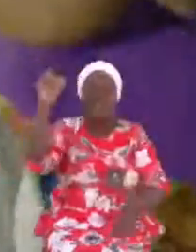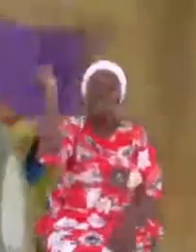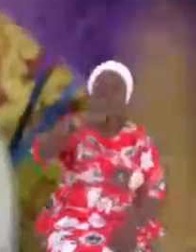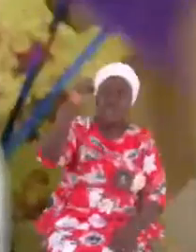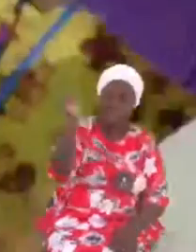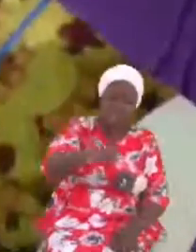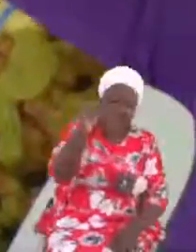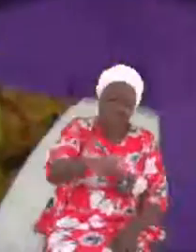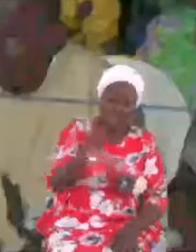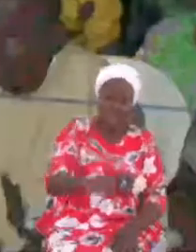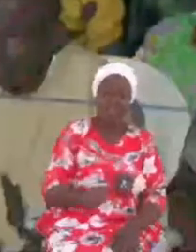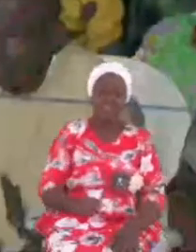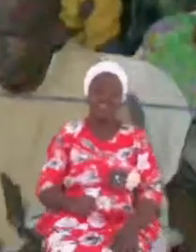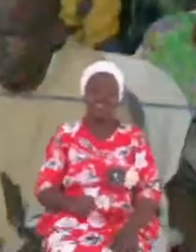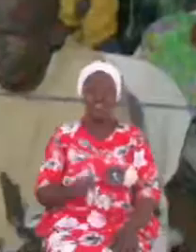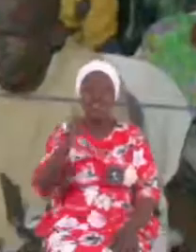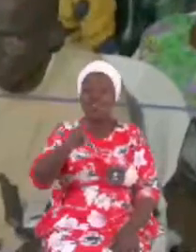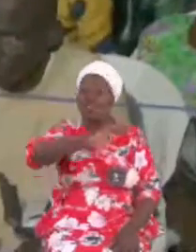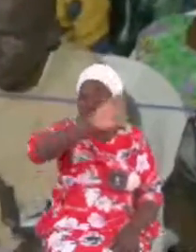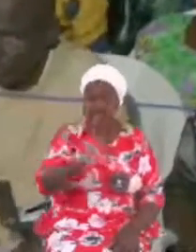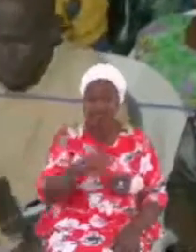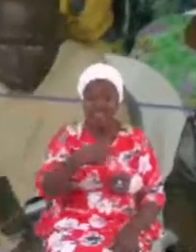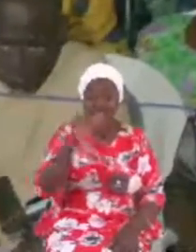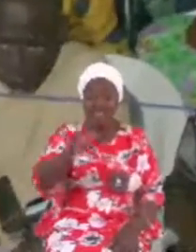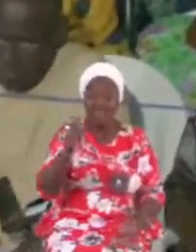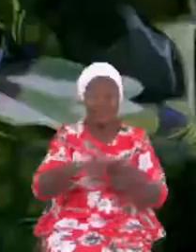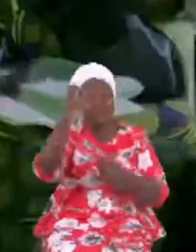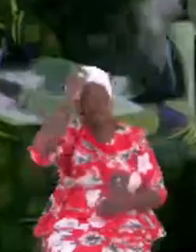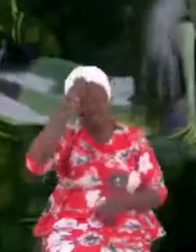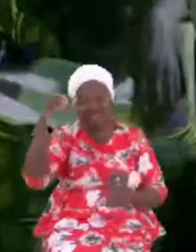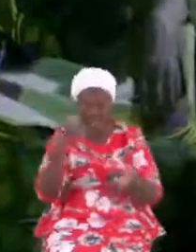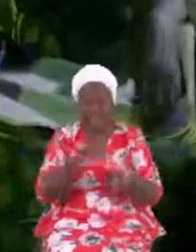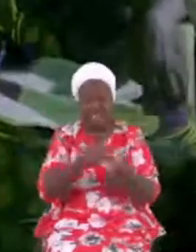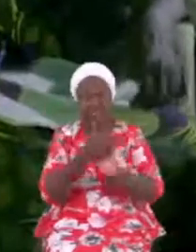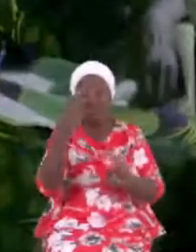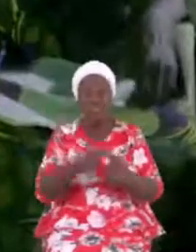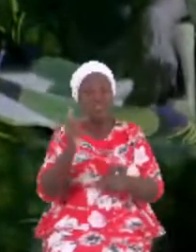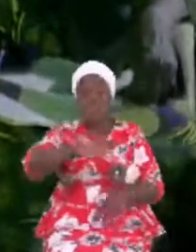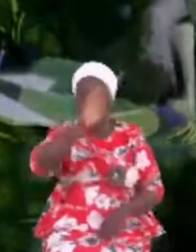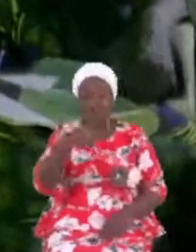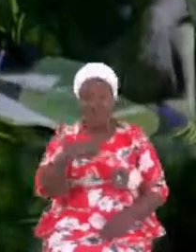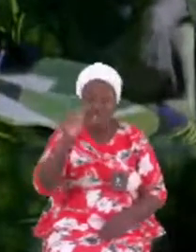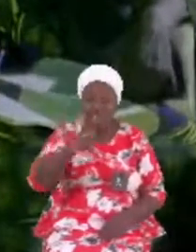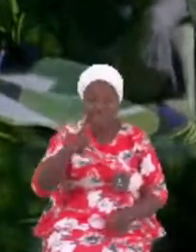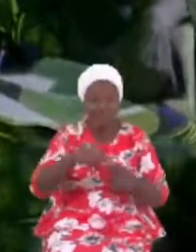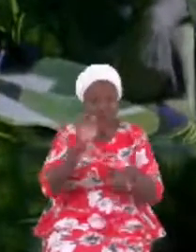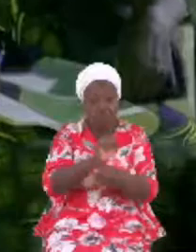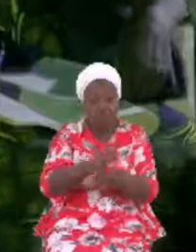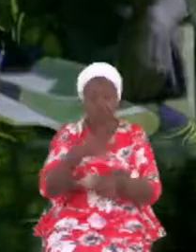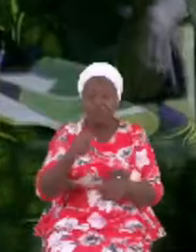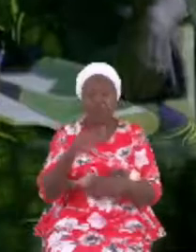Oui! Tu ne vas jamais dire oui au diable. Tu ne diras plus oui aux œuvres de la